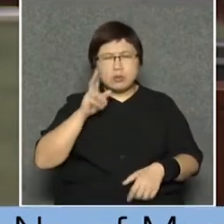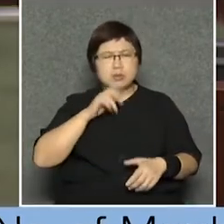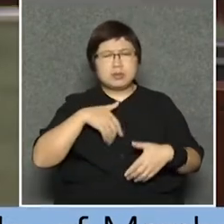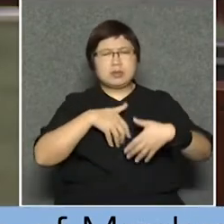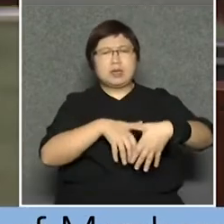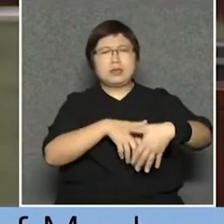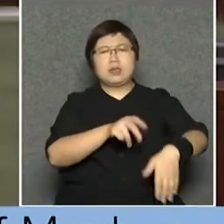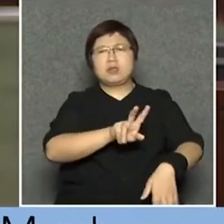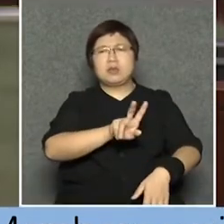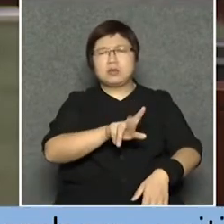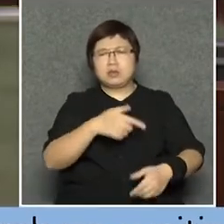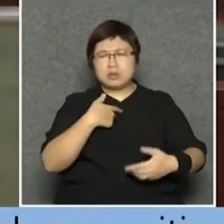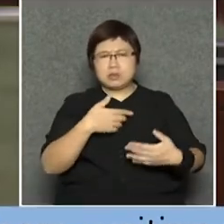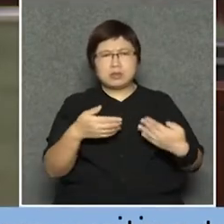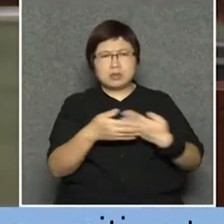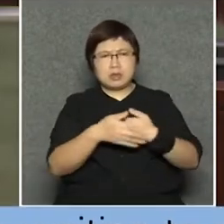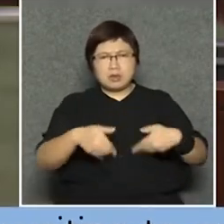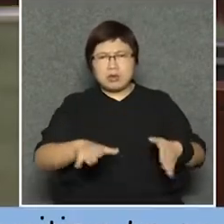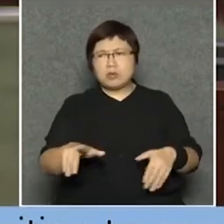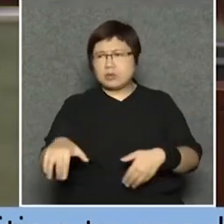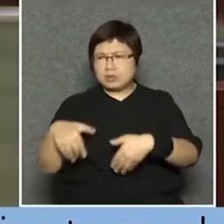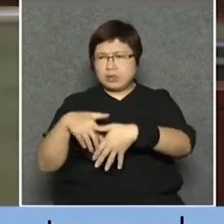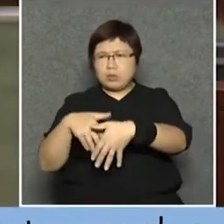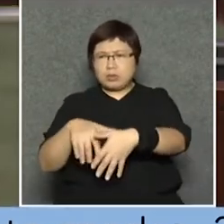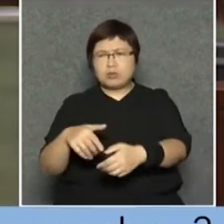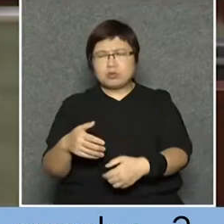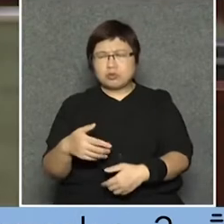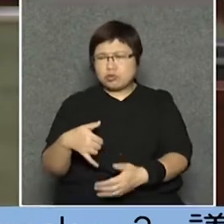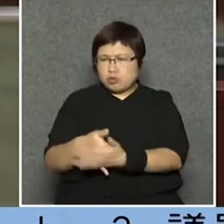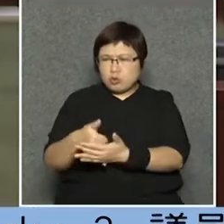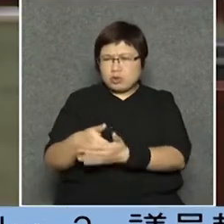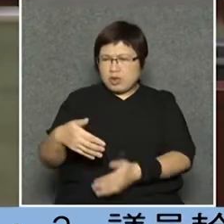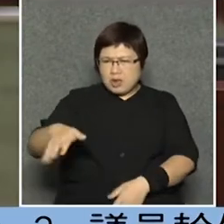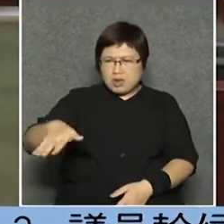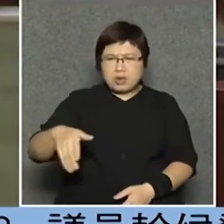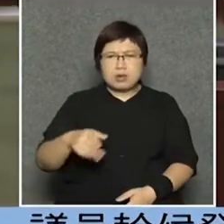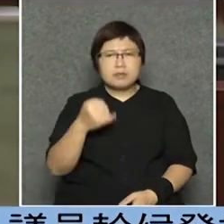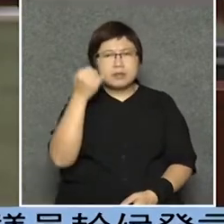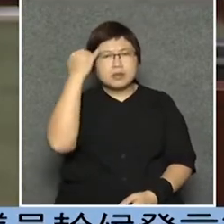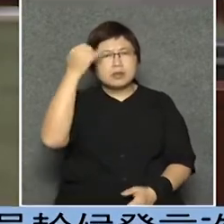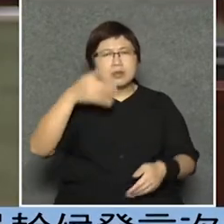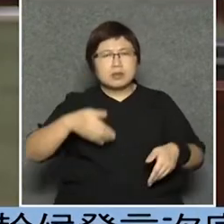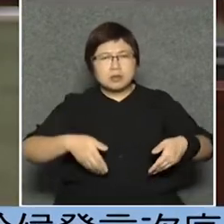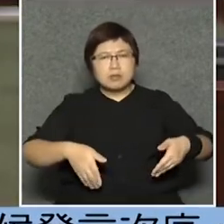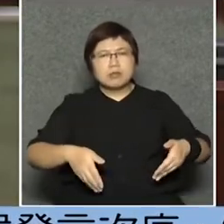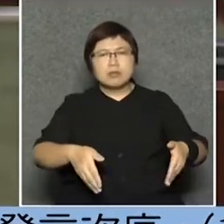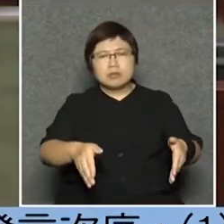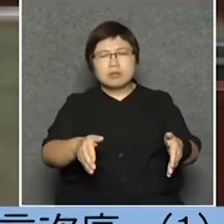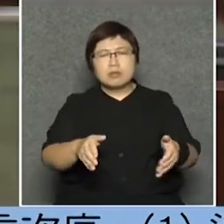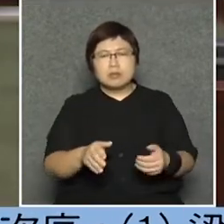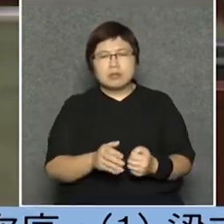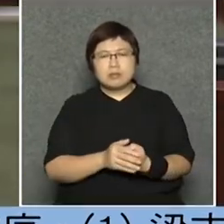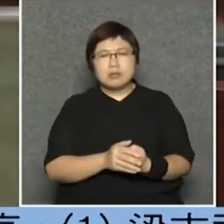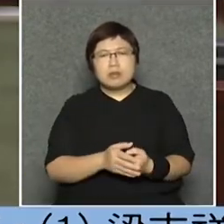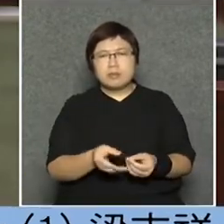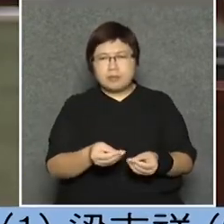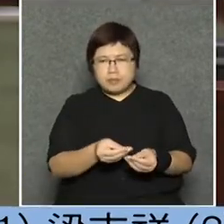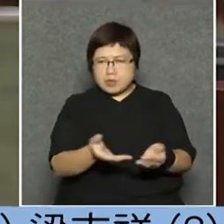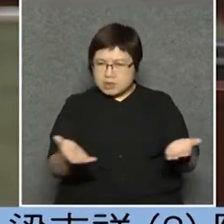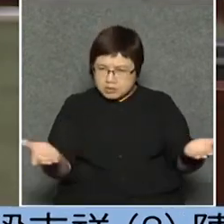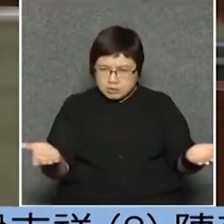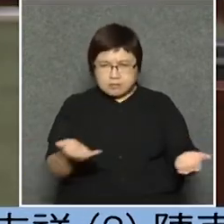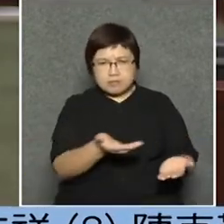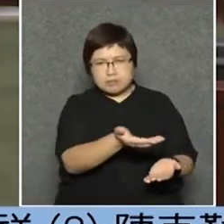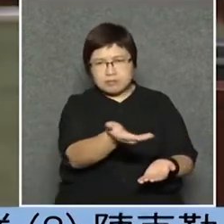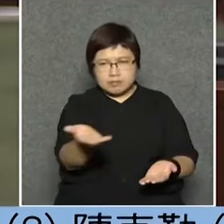這條馬路來的，你在遊行阻住交通，他是不明白那條路本身是要來給大家用，